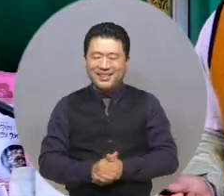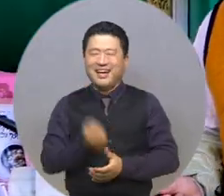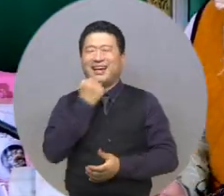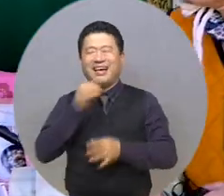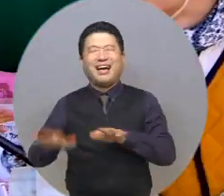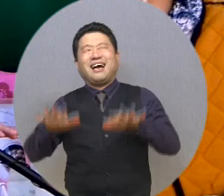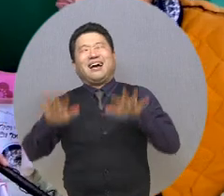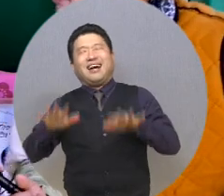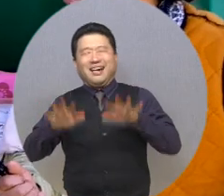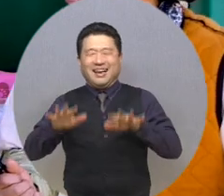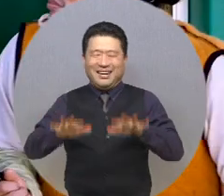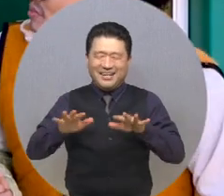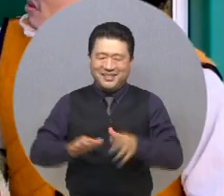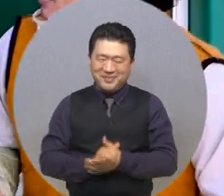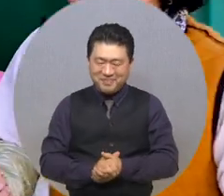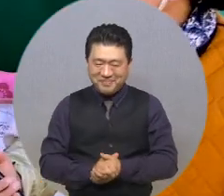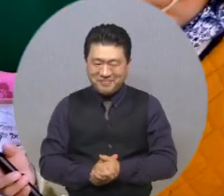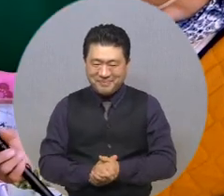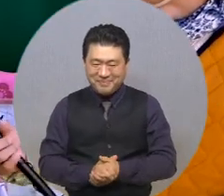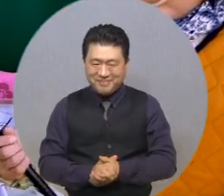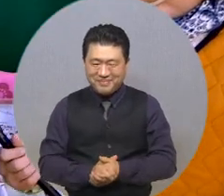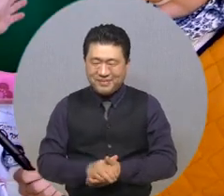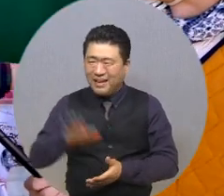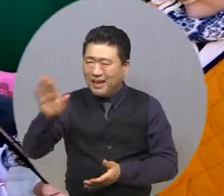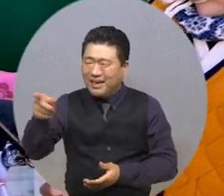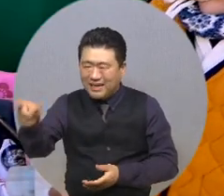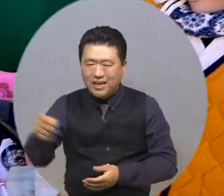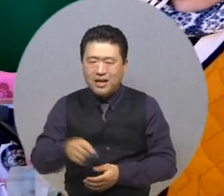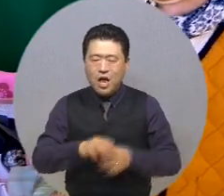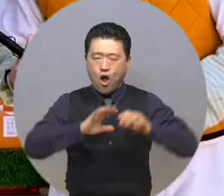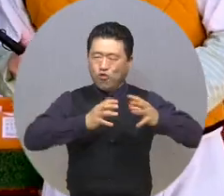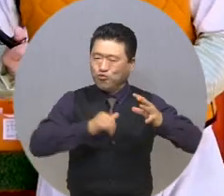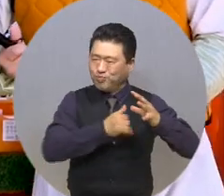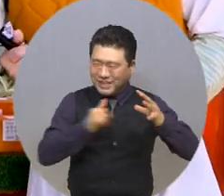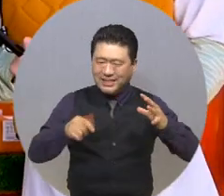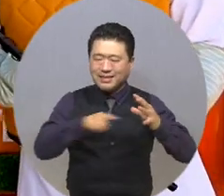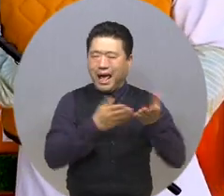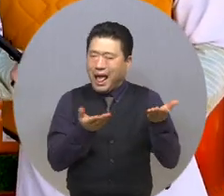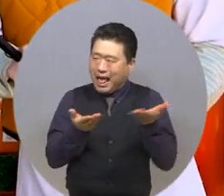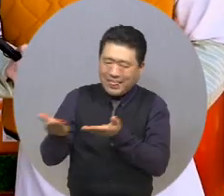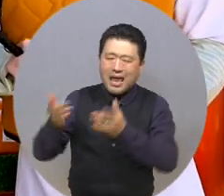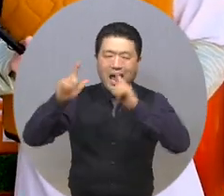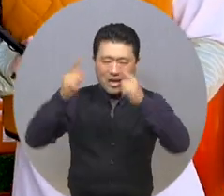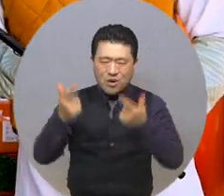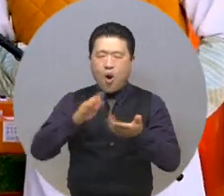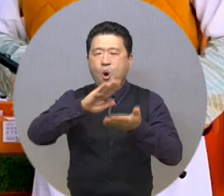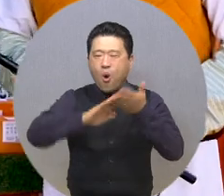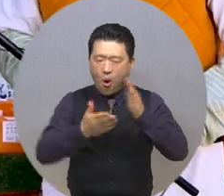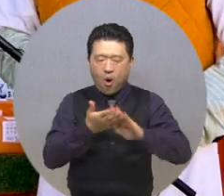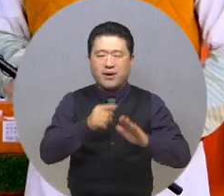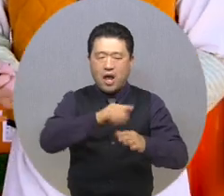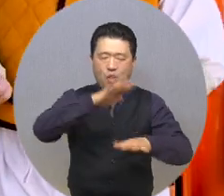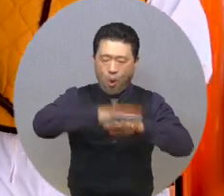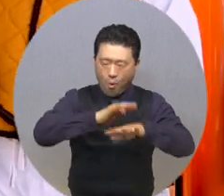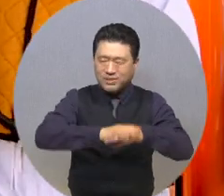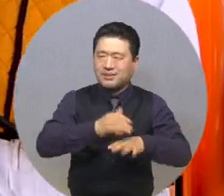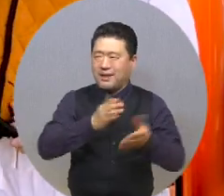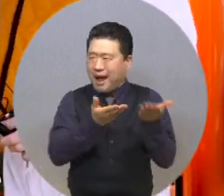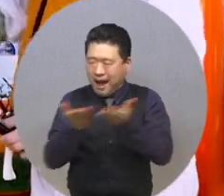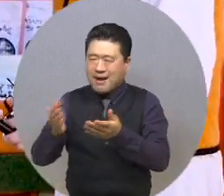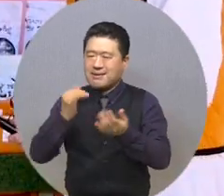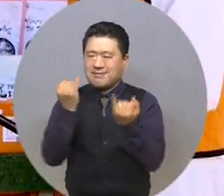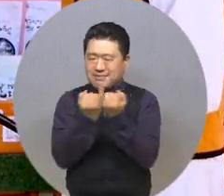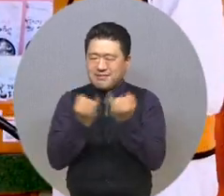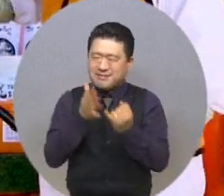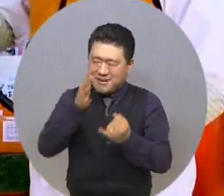띠리리리리. 언니는 국민 안내양이 아니라 농민 안내양이고 광양 안내양이야. 광양 안내양.